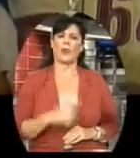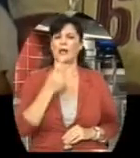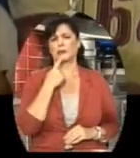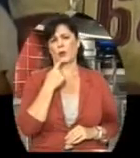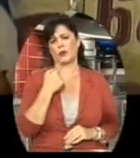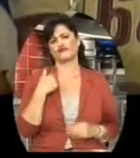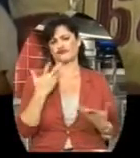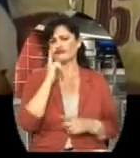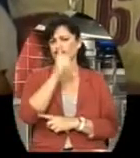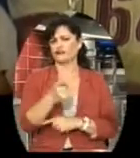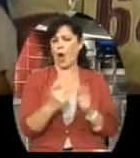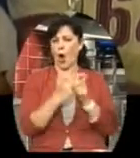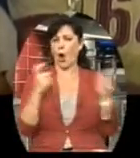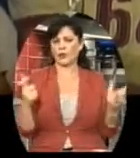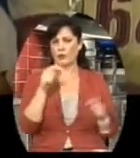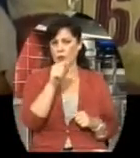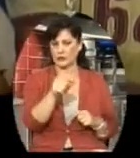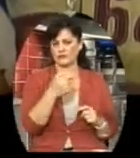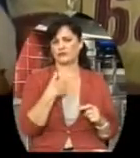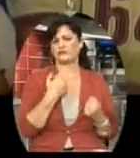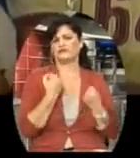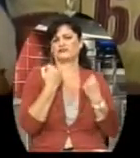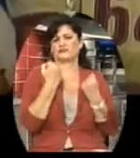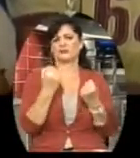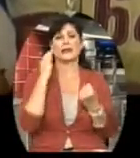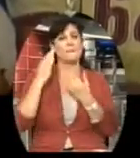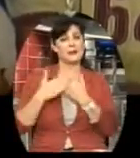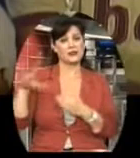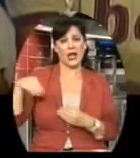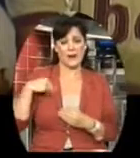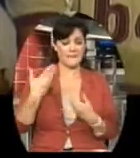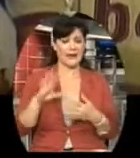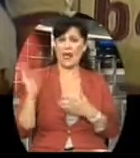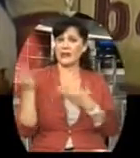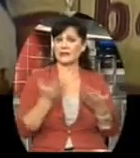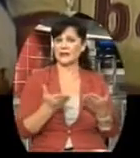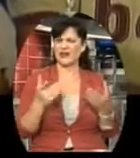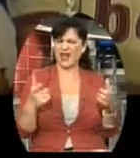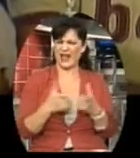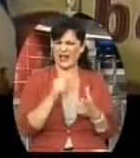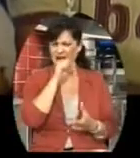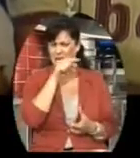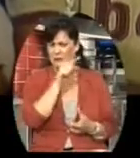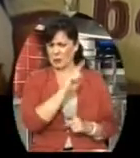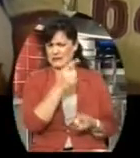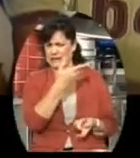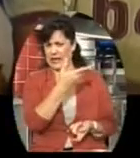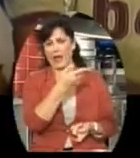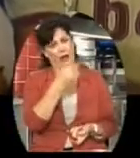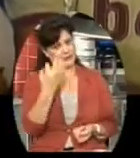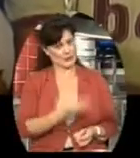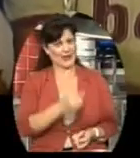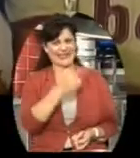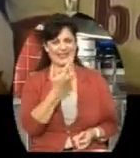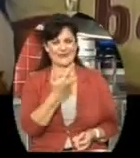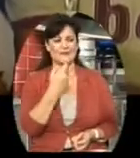את האוטובוס לנסוע יחד עם תחייה, גם בלי להזמין את הלהקה המוזרה הזאת, שגבים ענקים. ודאי,